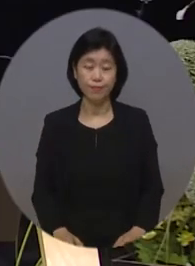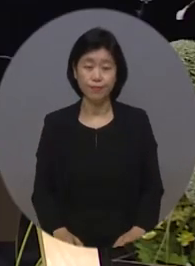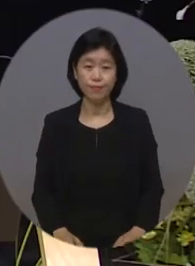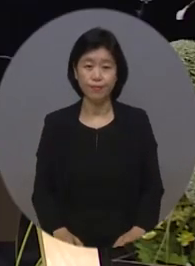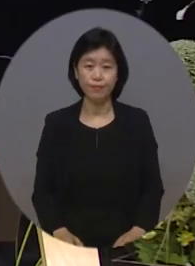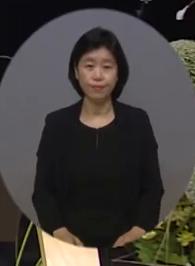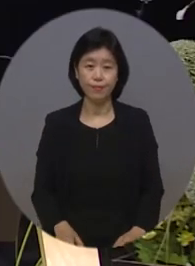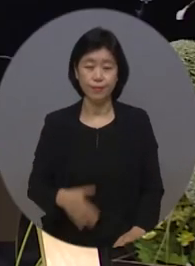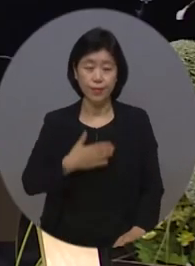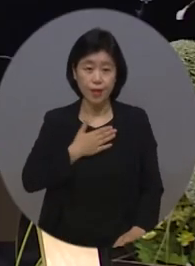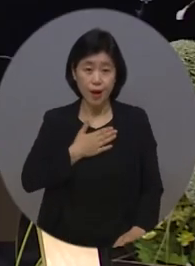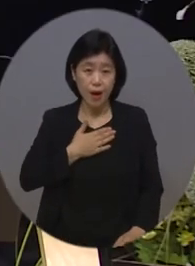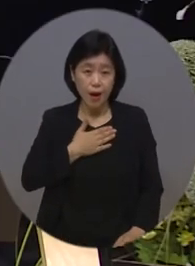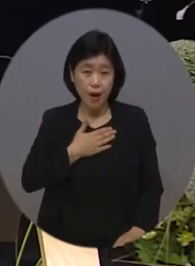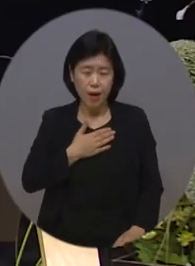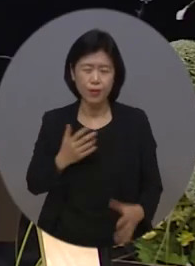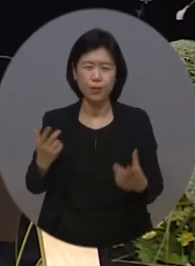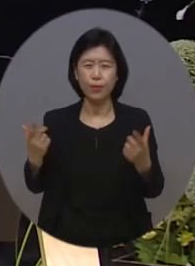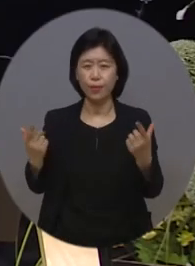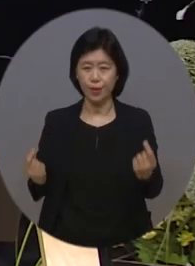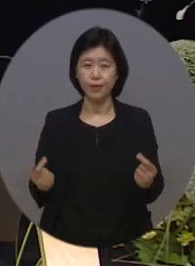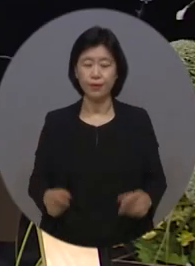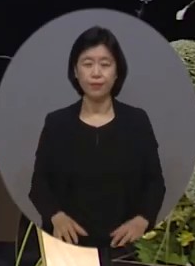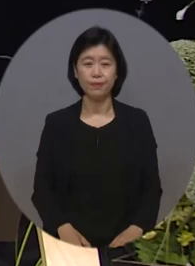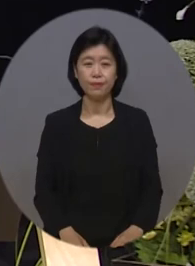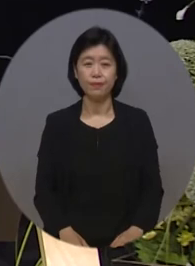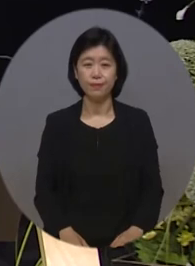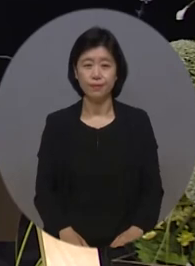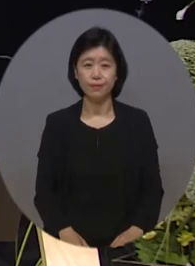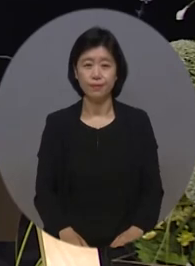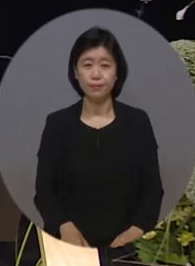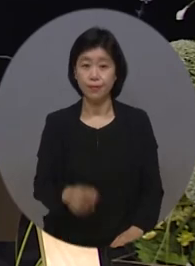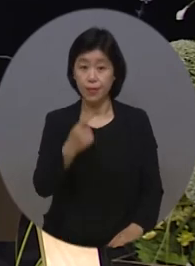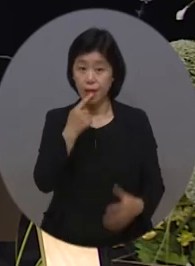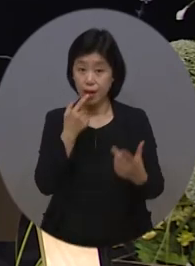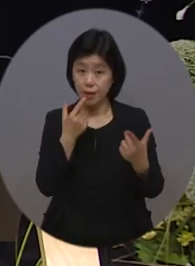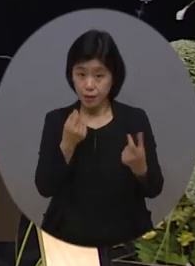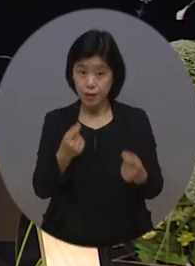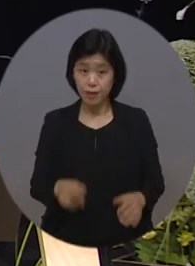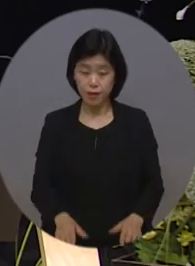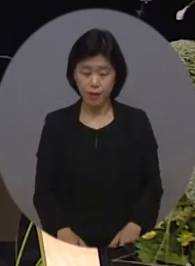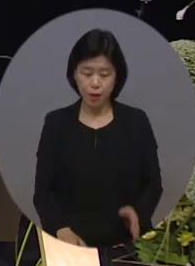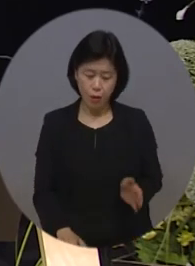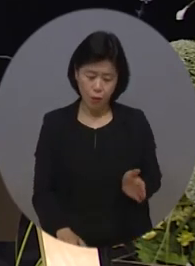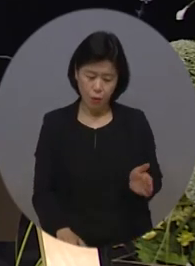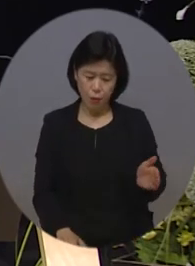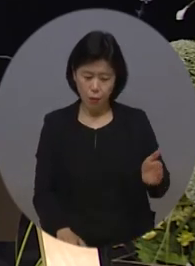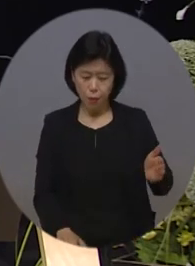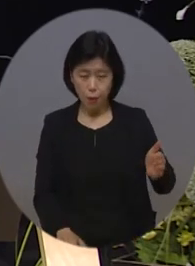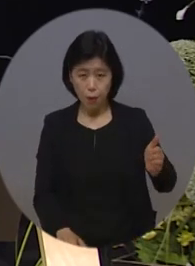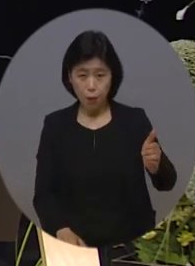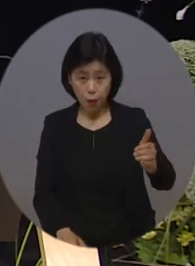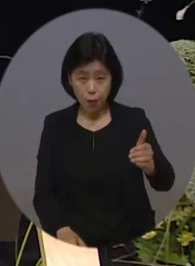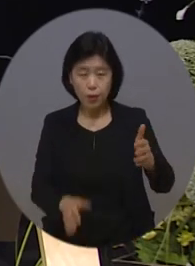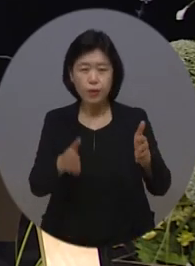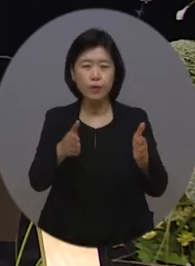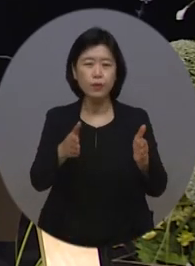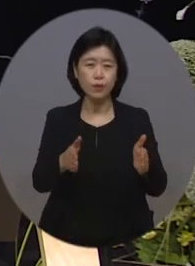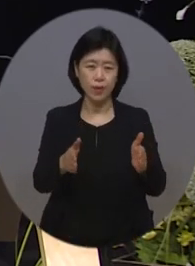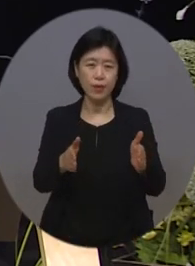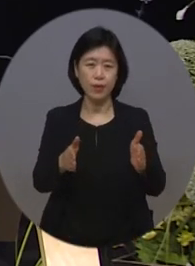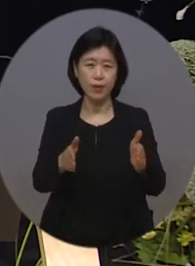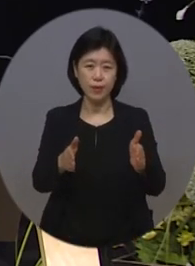크기의 정표가 됩니다. 이토록 곡선을 고쳐온 마음이 사람의 감정이